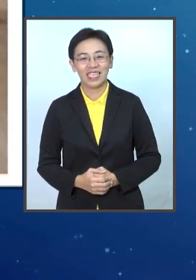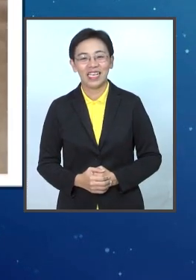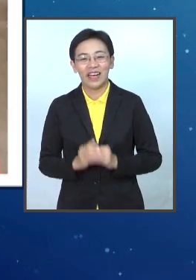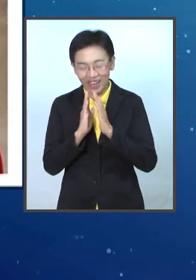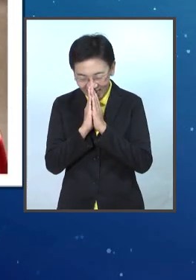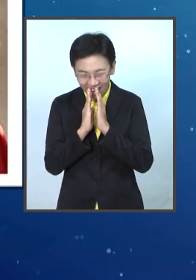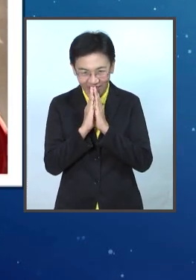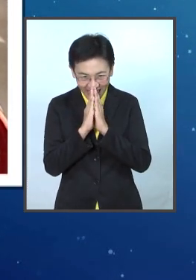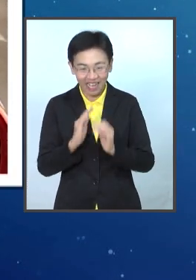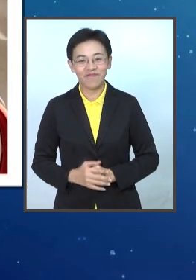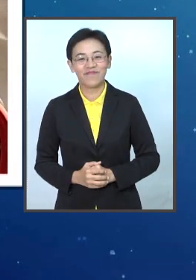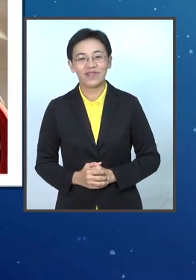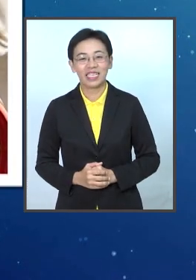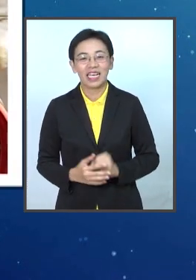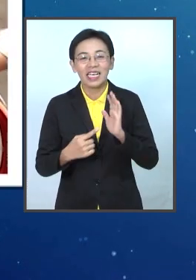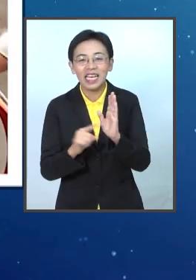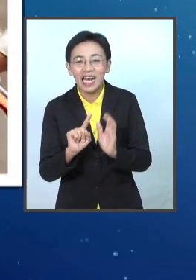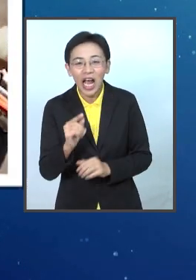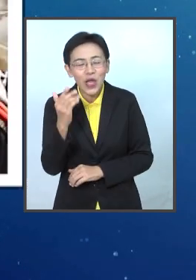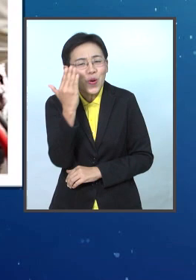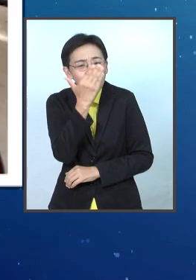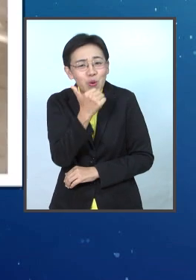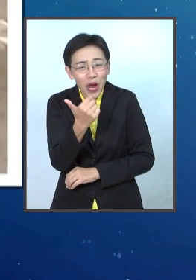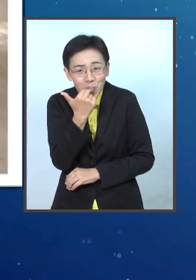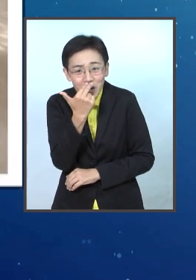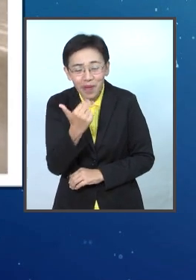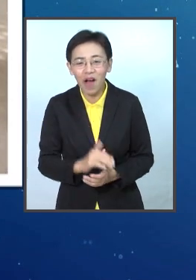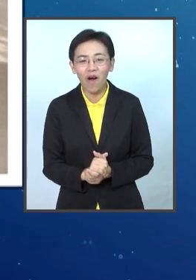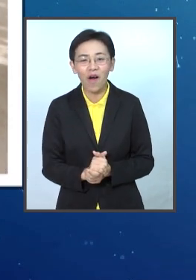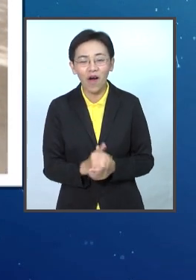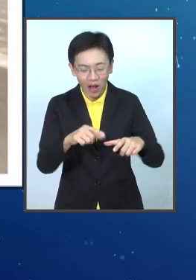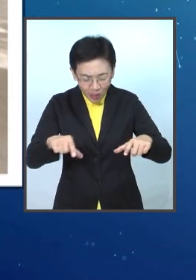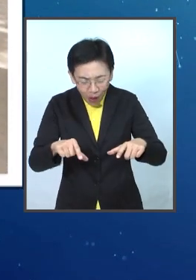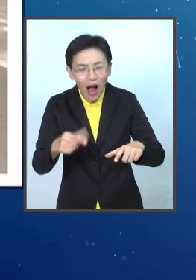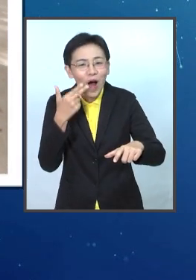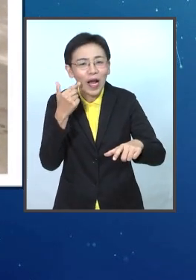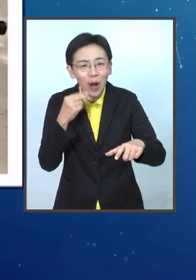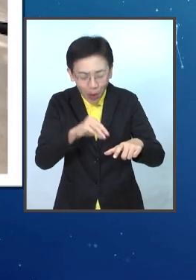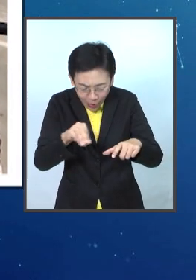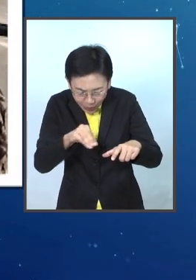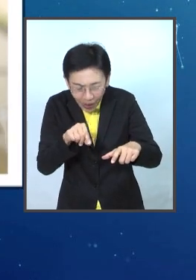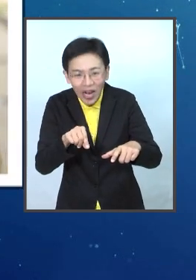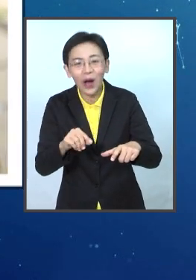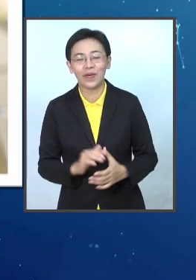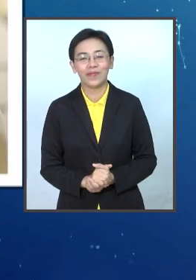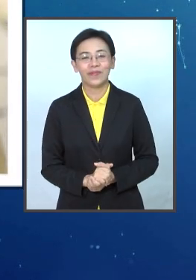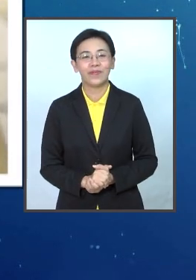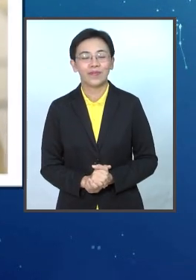สวัสดีครับ นี่นี่นี่นำเสนอ นี่ค ืออ ะไรเอ่ย ล ูกชุบหรือเปล่าครับ อันนี้ลูกชุบ